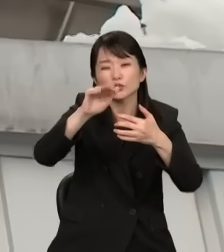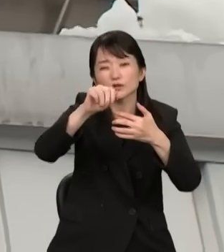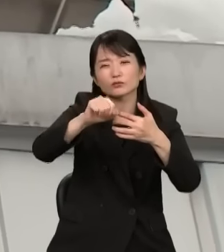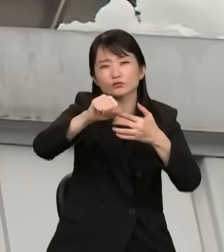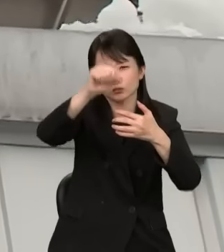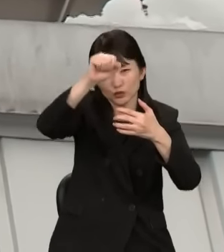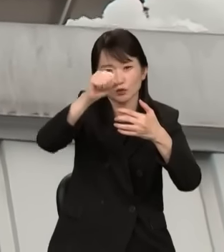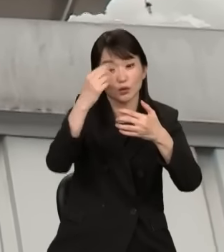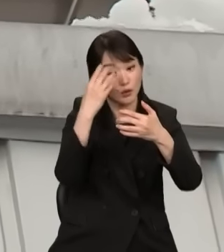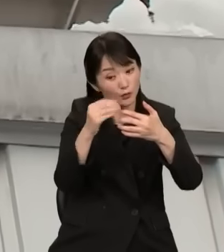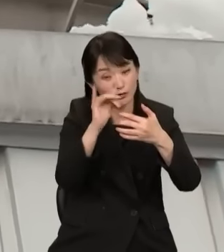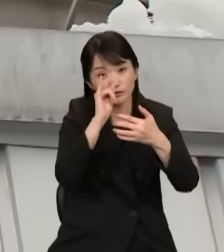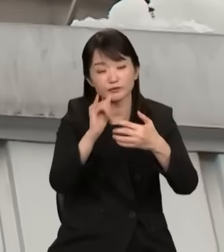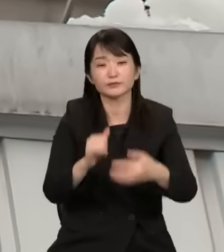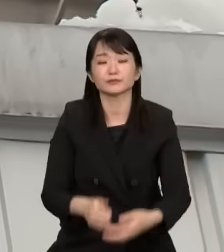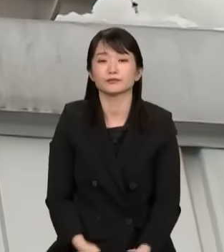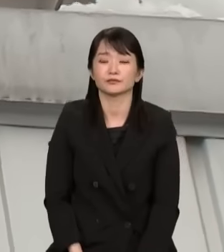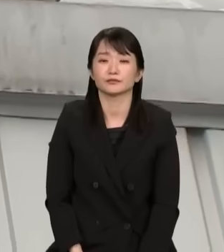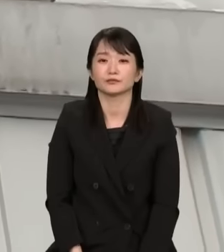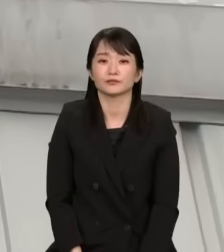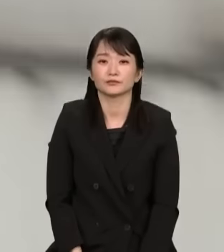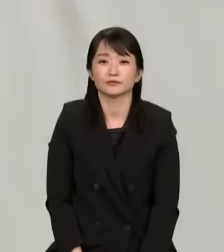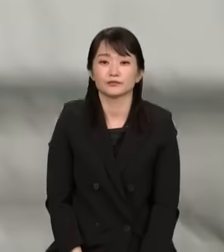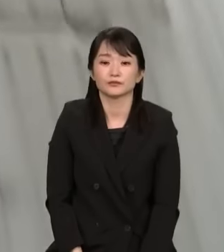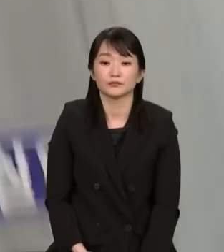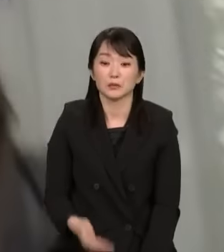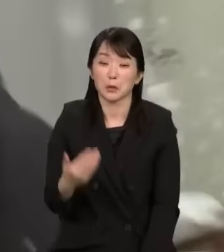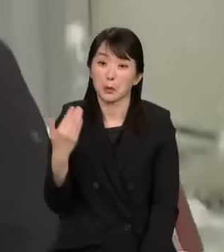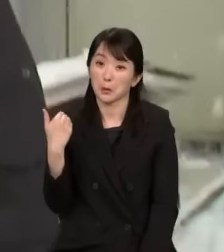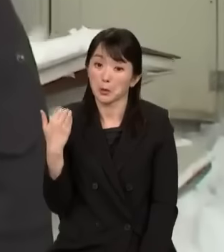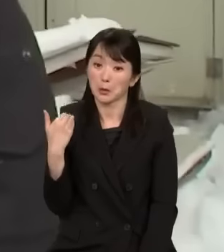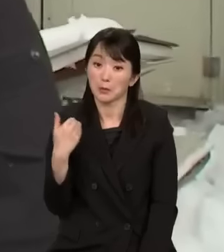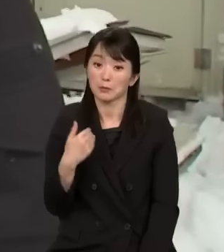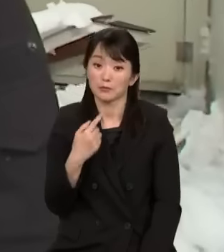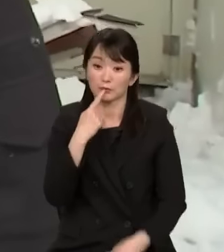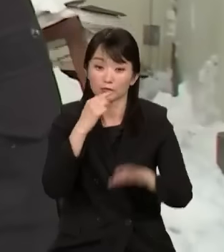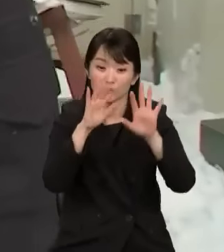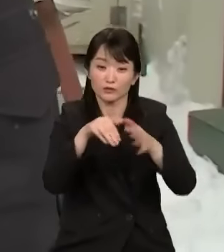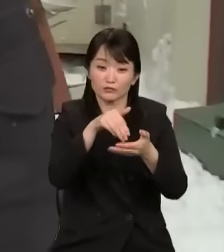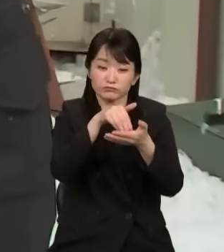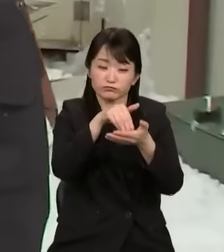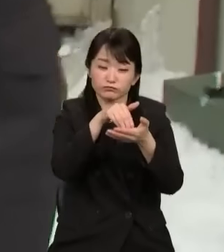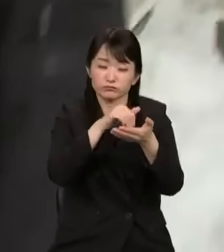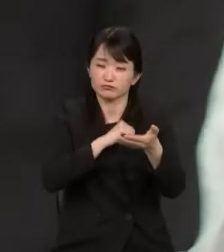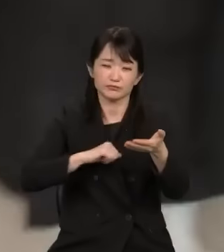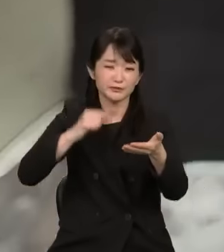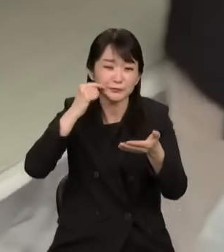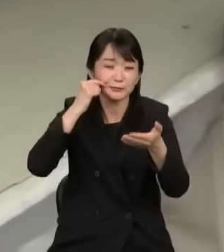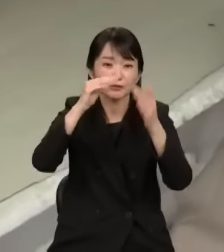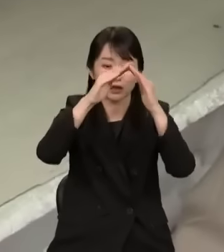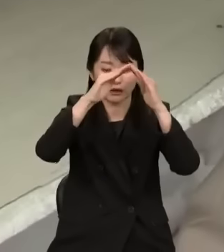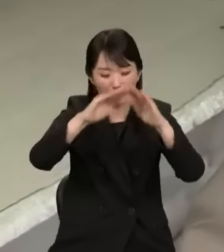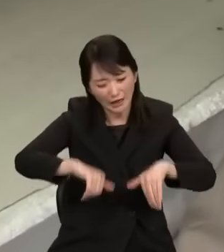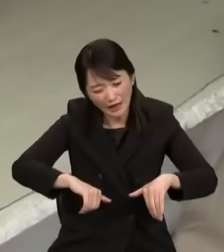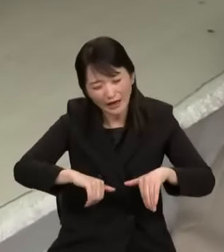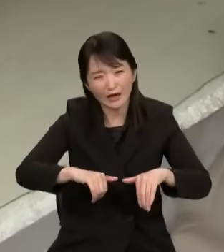있는 걸 육안으로도 확인하실 수 있습니다. 방금 전에는 눈 무게를 이기지 못하고 이 처마가 결국